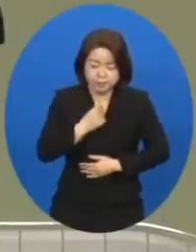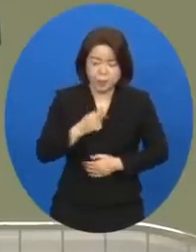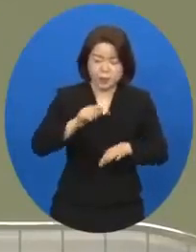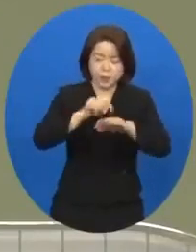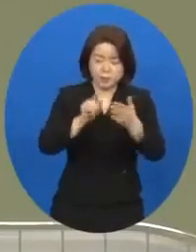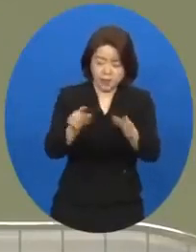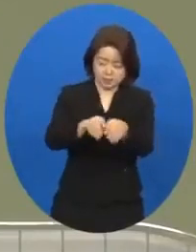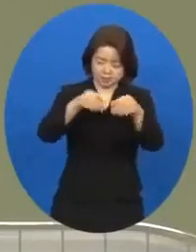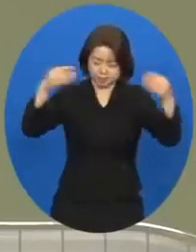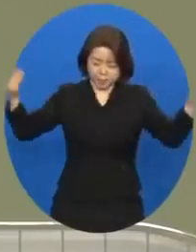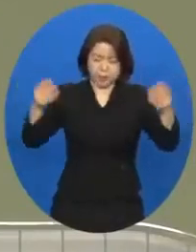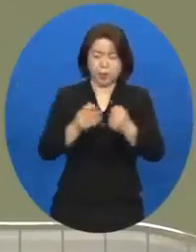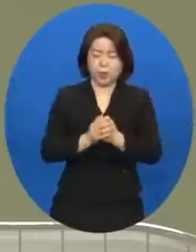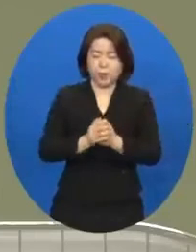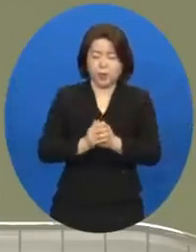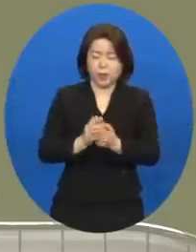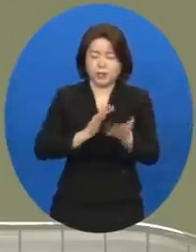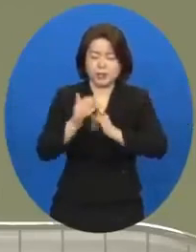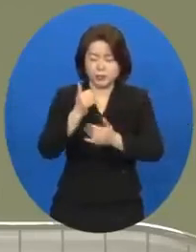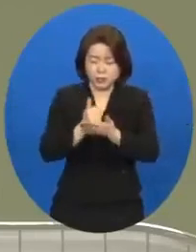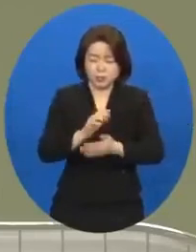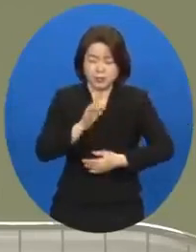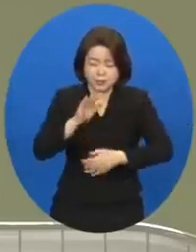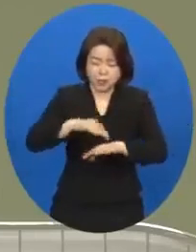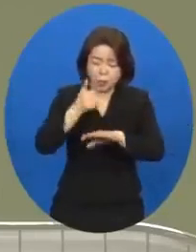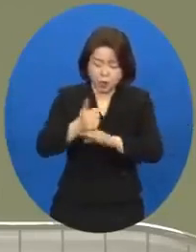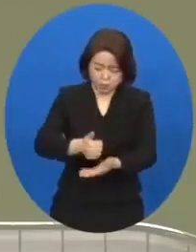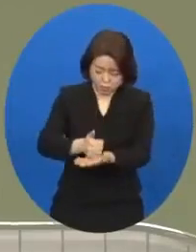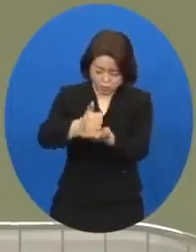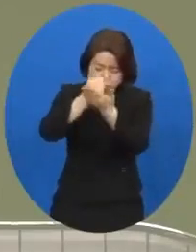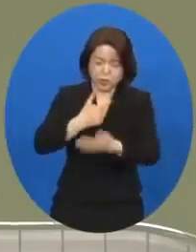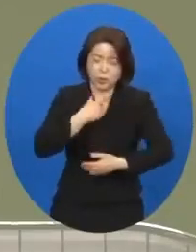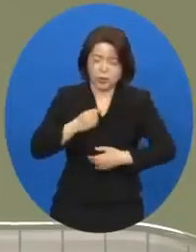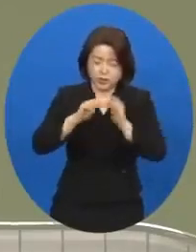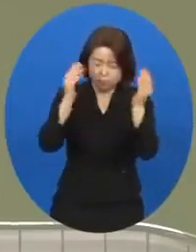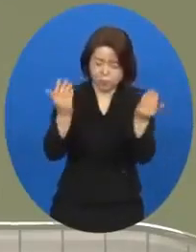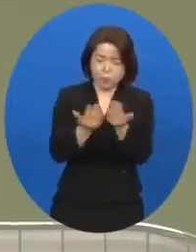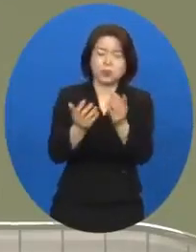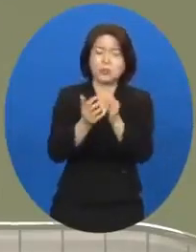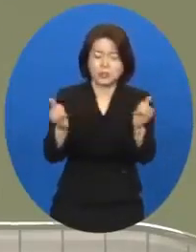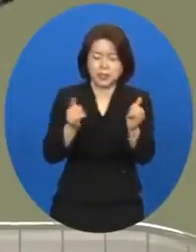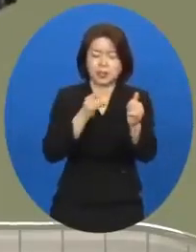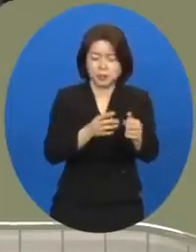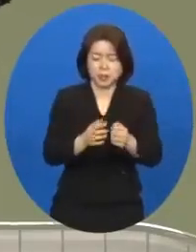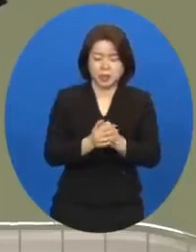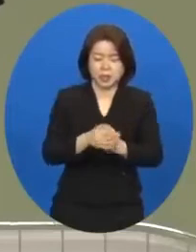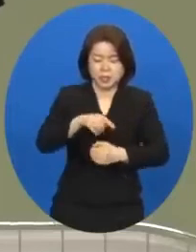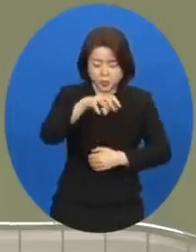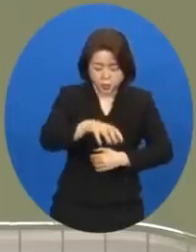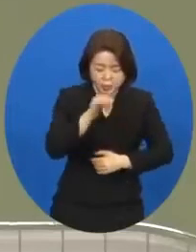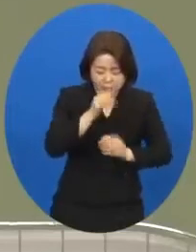활짝 열고 예수님을 진정으로 왕으로 모시기를 원하는 모든 이들에게, 오늘 예배당에 있는